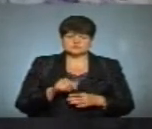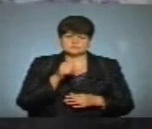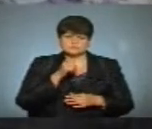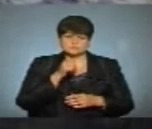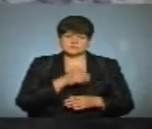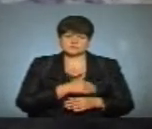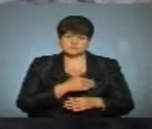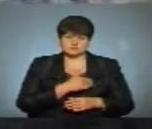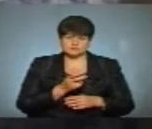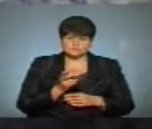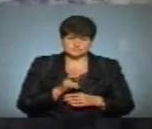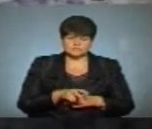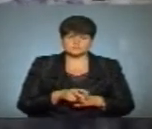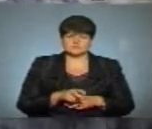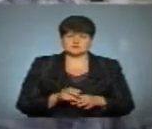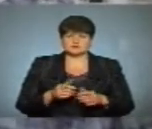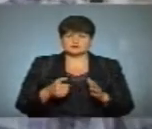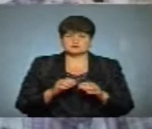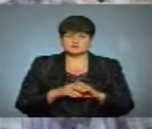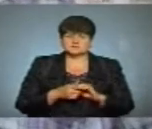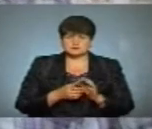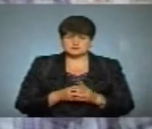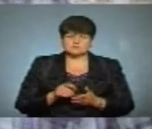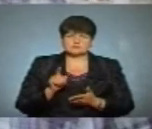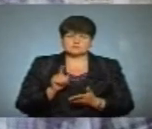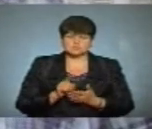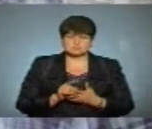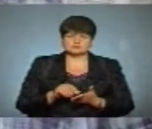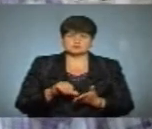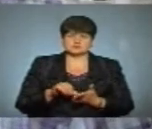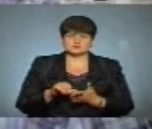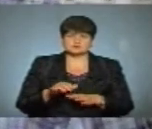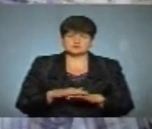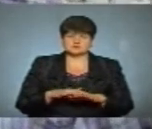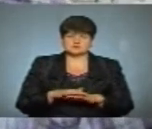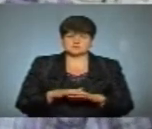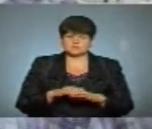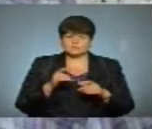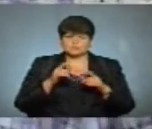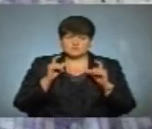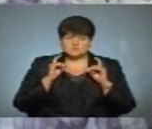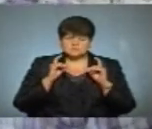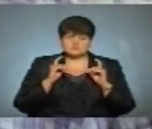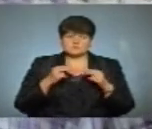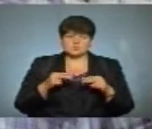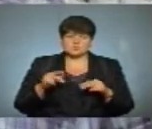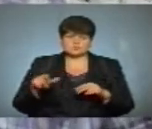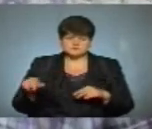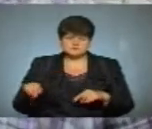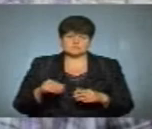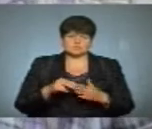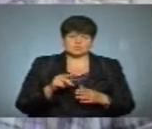вході, належить антисептиків, обов'язкове перебування на території ринку в масках, як продавців, так і